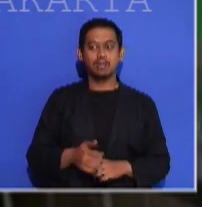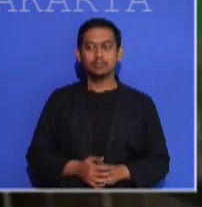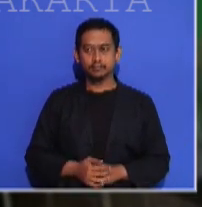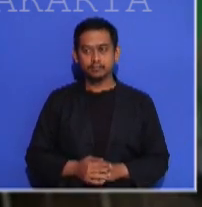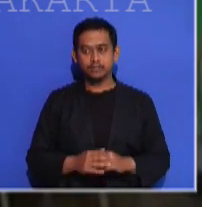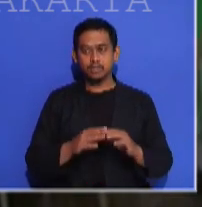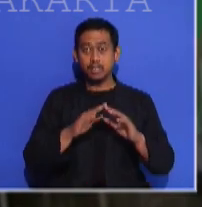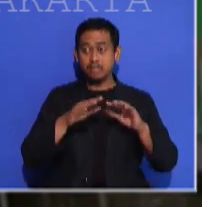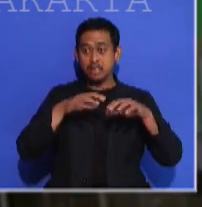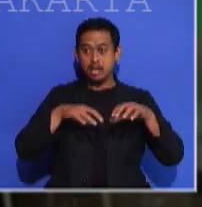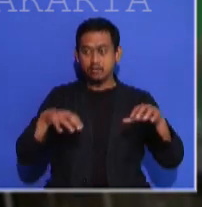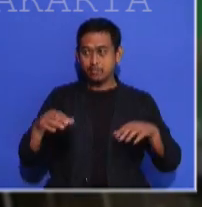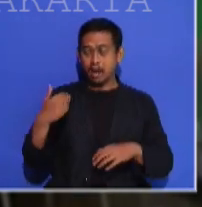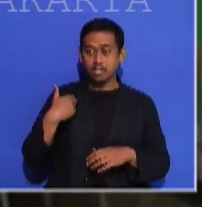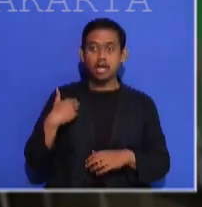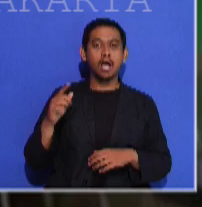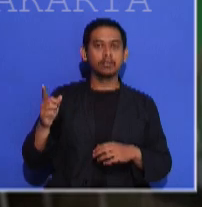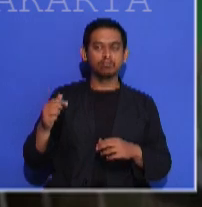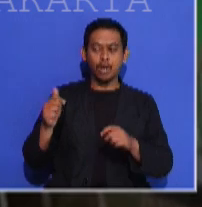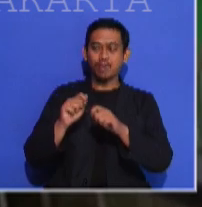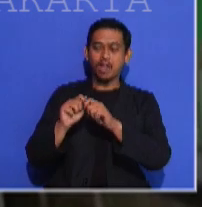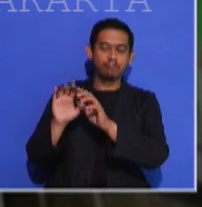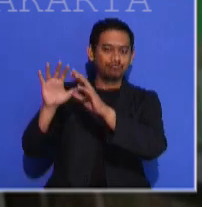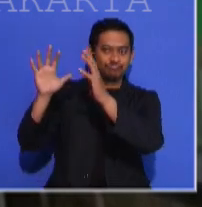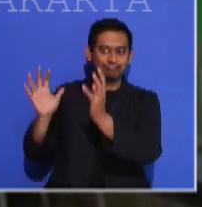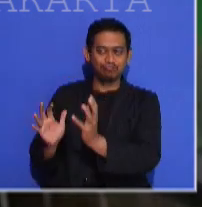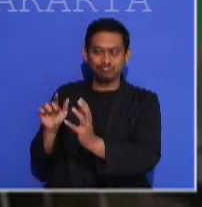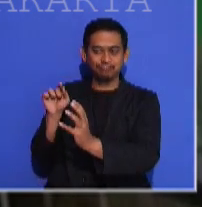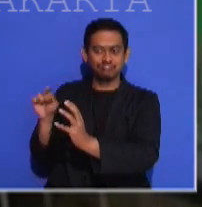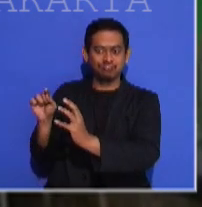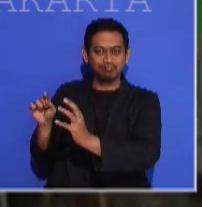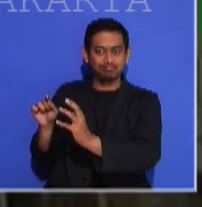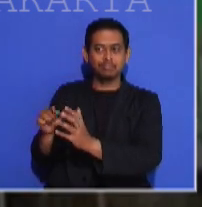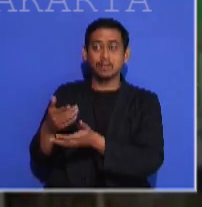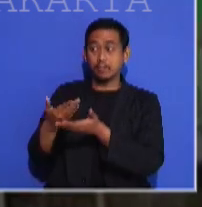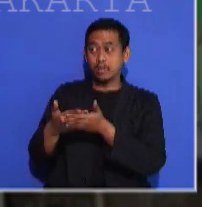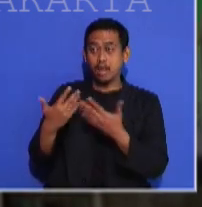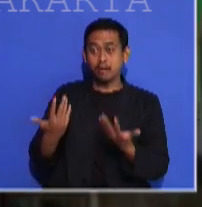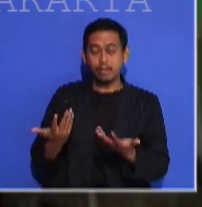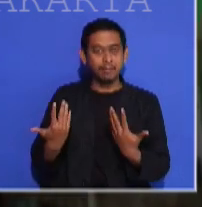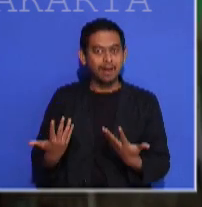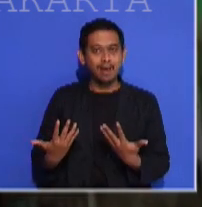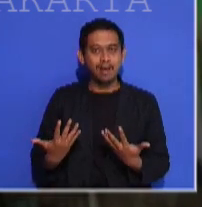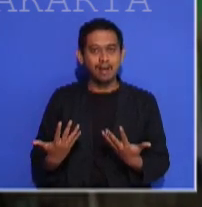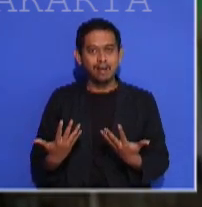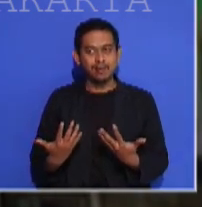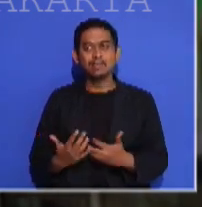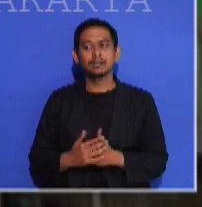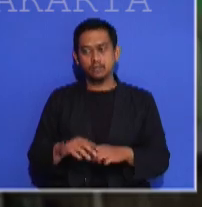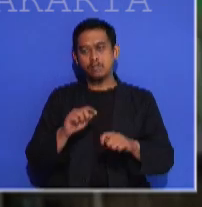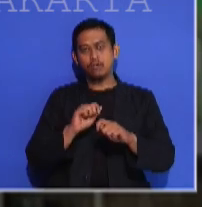nggih. Nanti menaik model-model ngatem niku permintaan atau? Jadi biasanya kulo ndamel